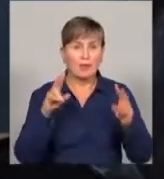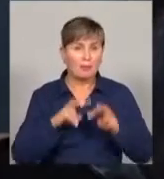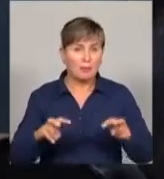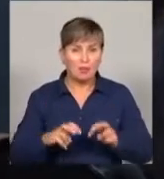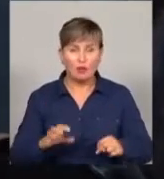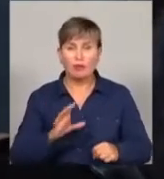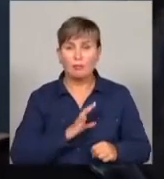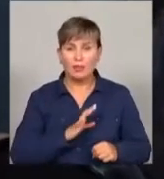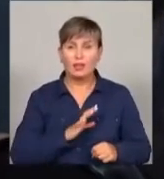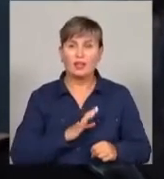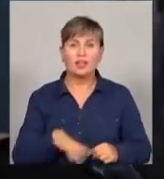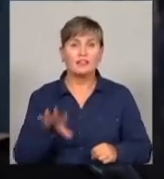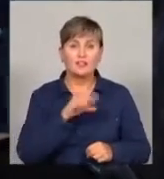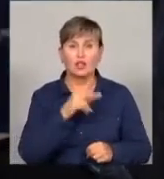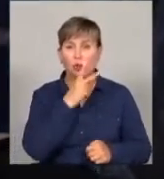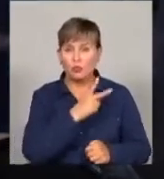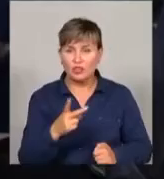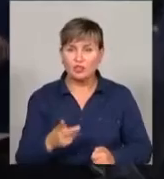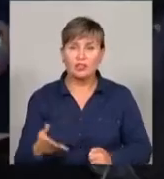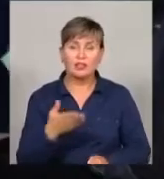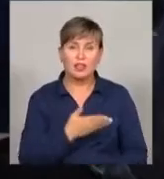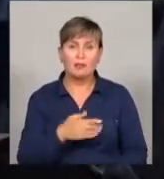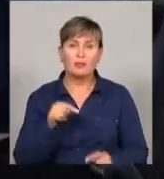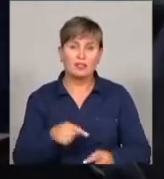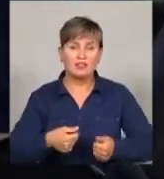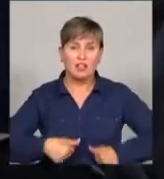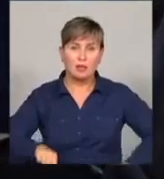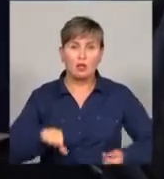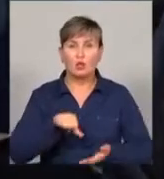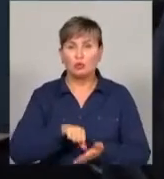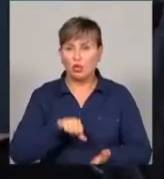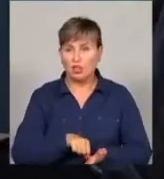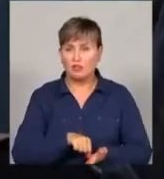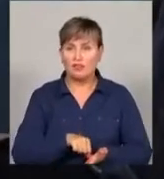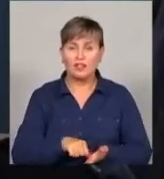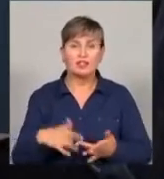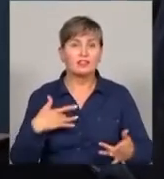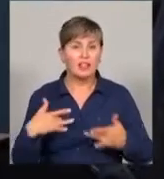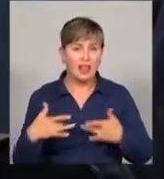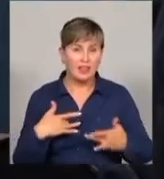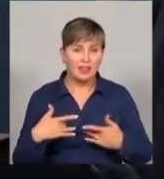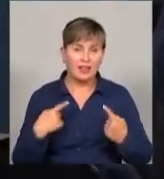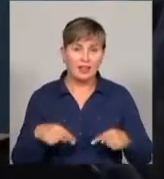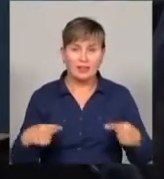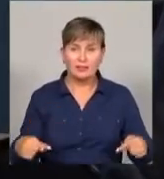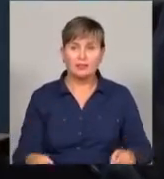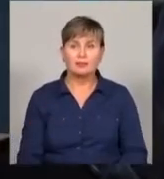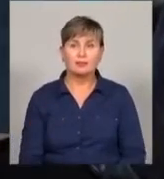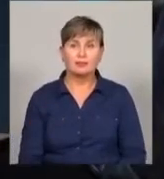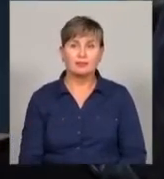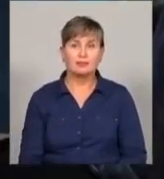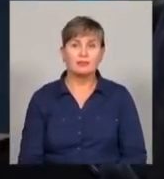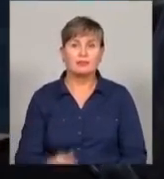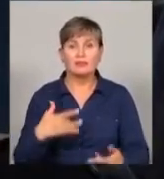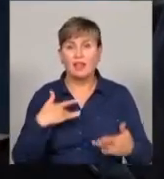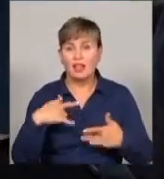промониторовали все увиденные нами. Здесь в комиссии участвуют театральные критики,